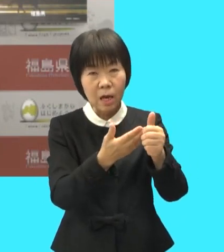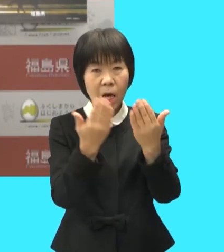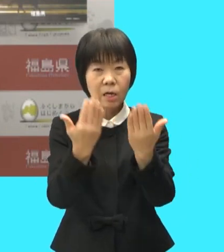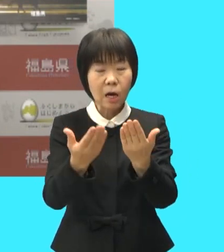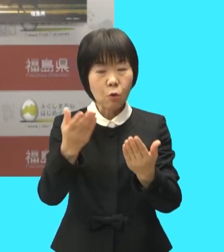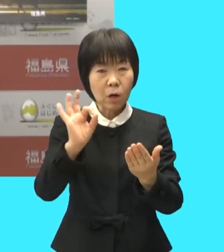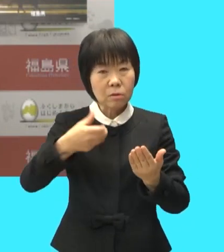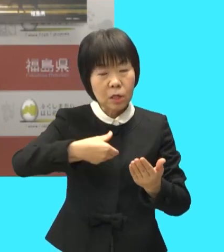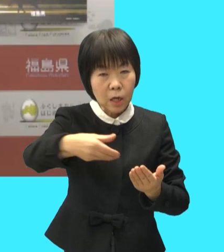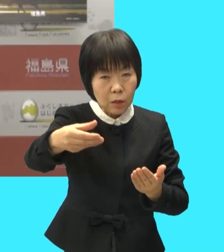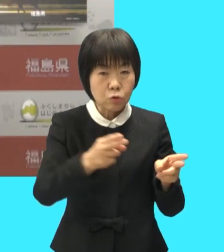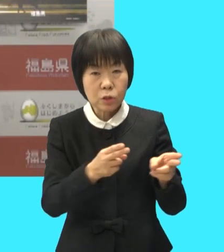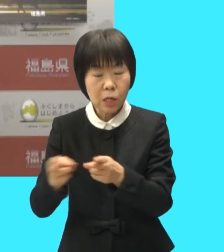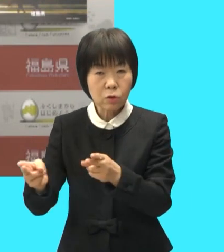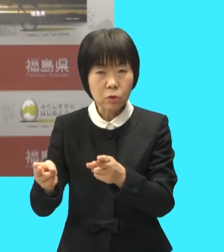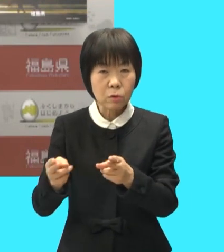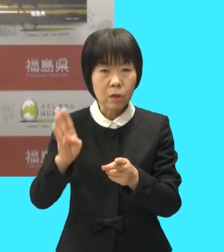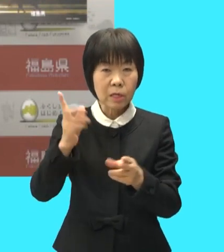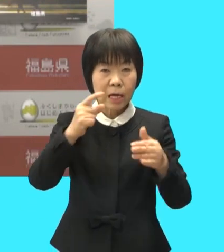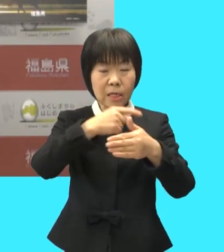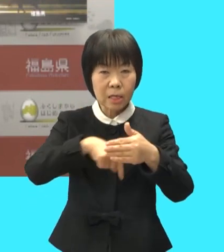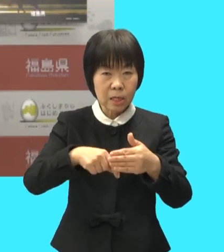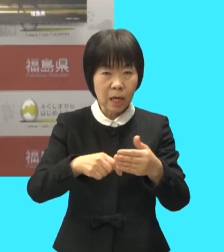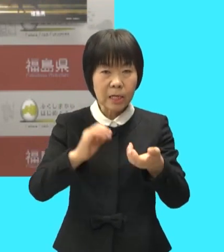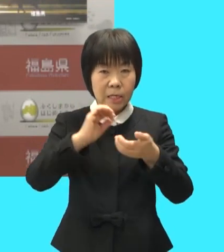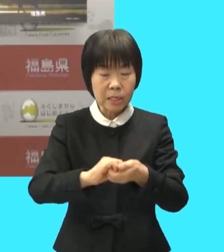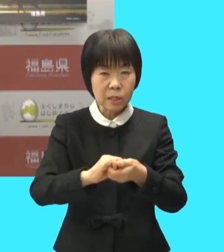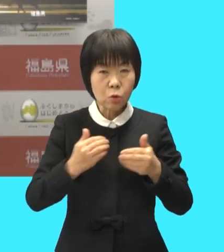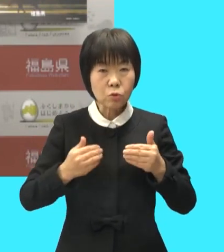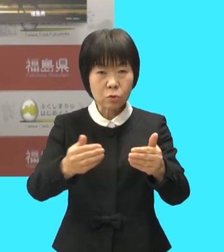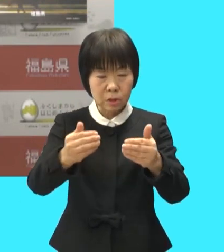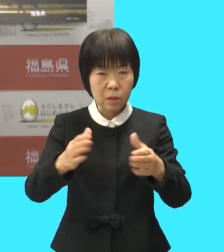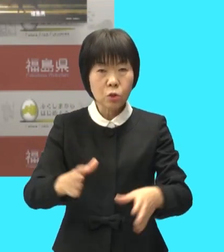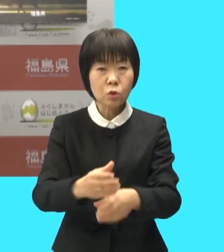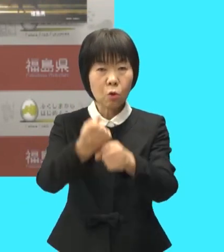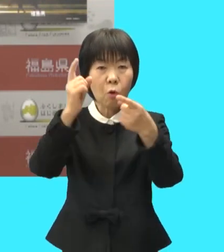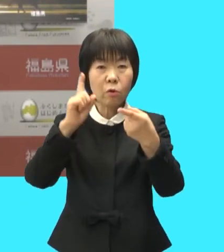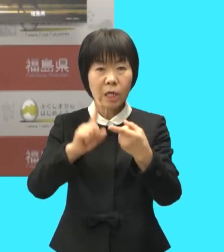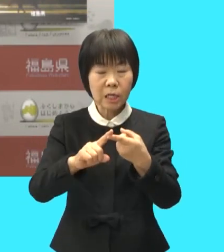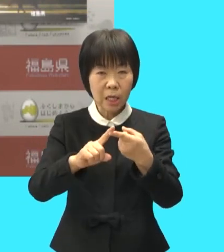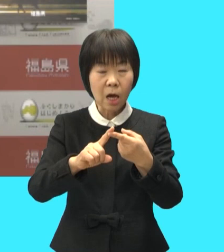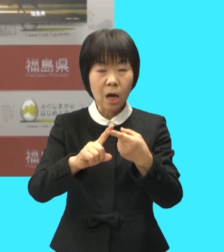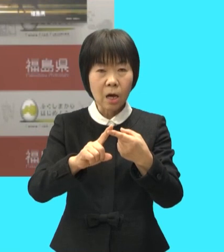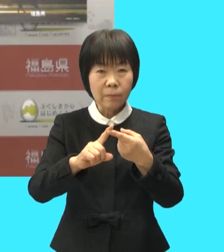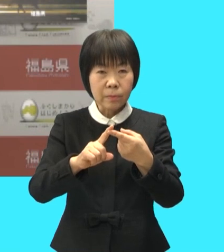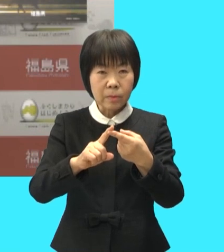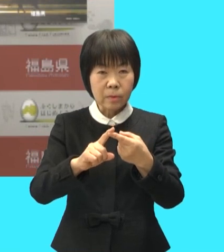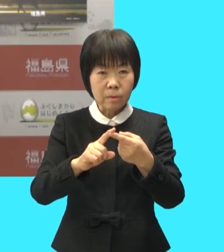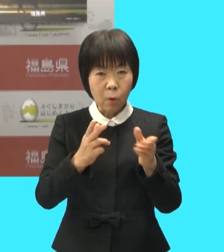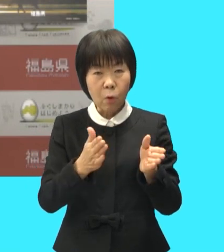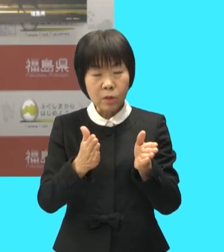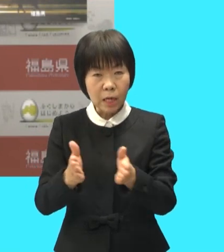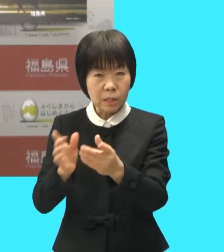金貸与制度による県内定着の促進など、総合的な対策を進めてまいります。